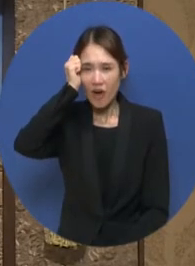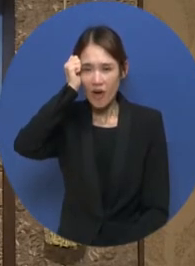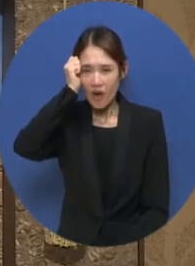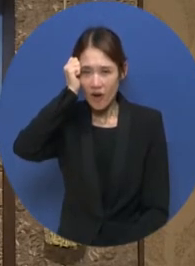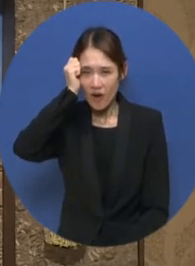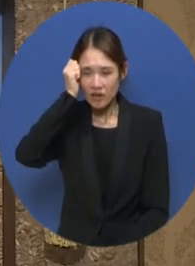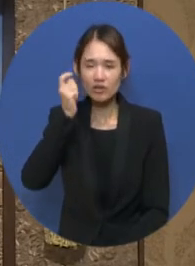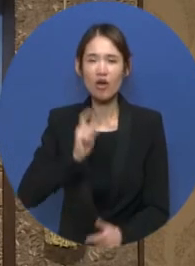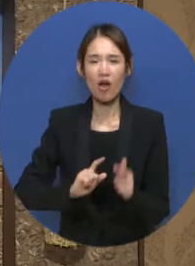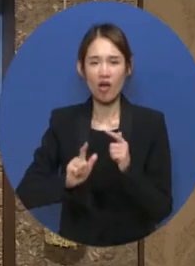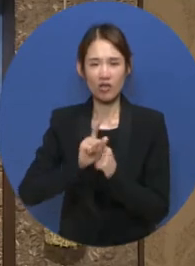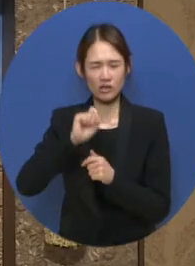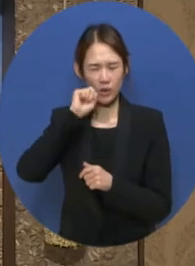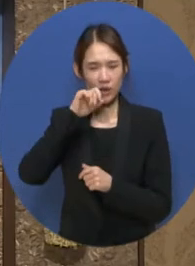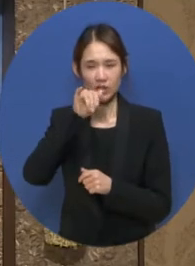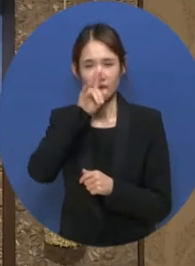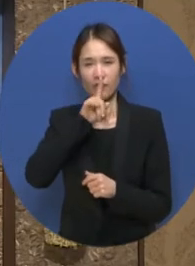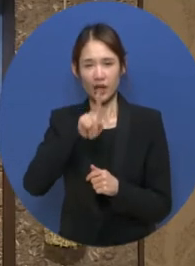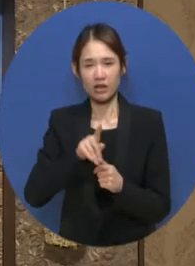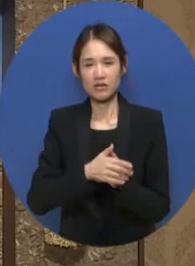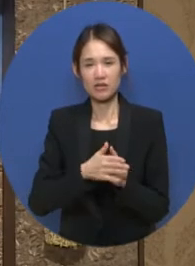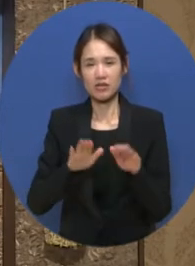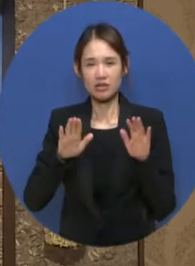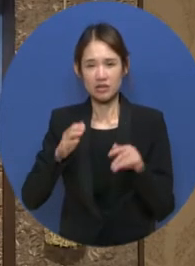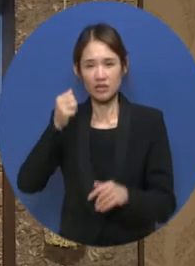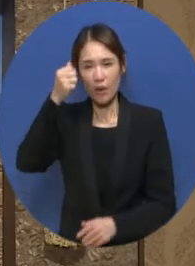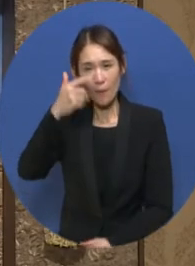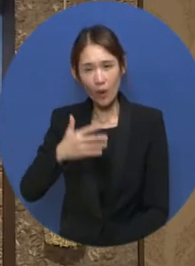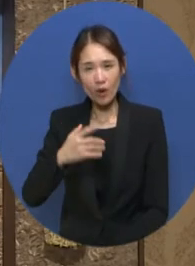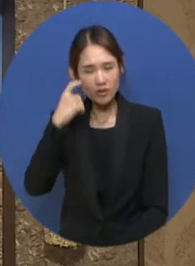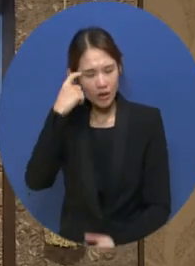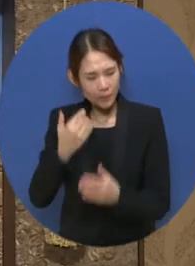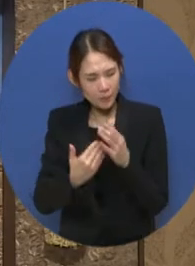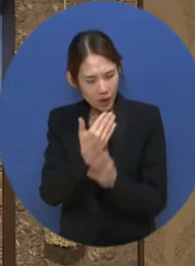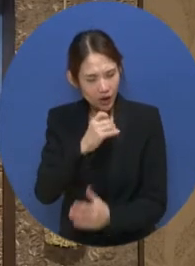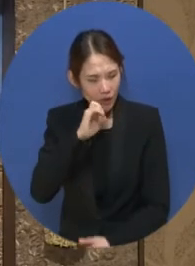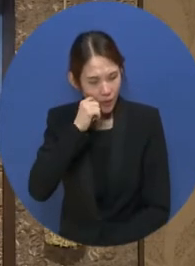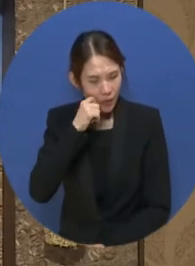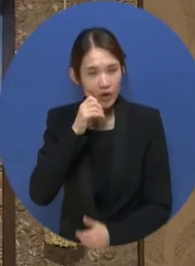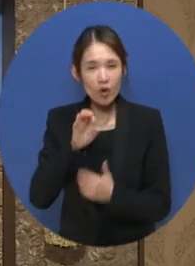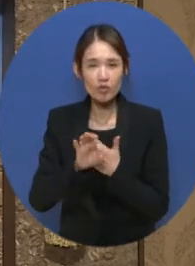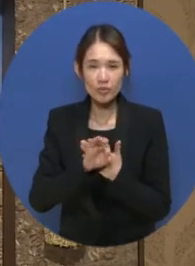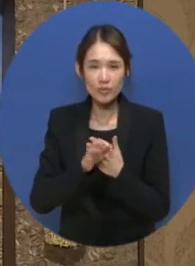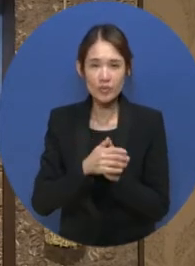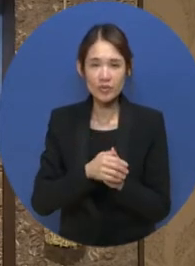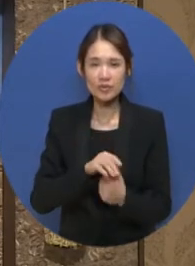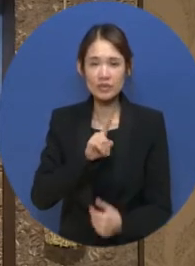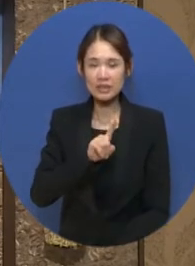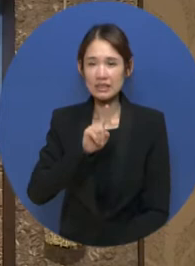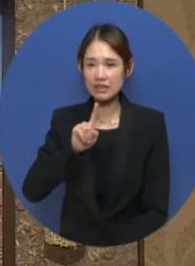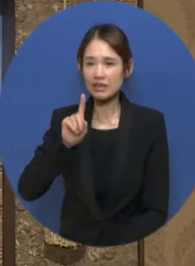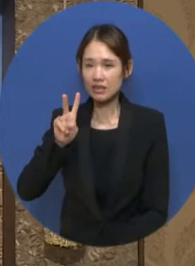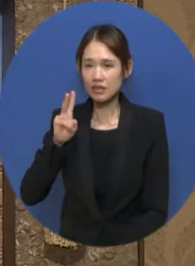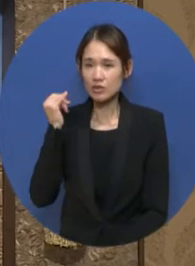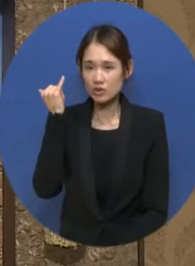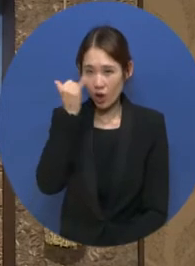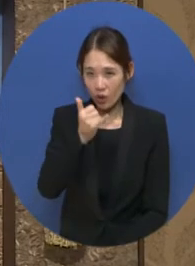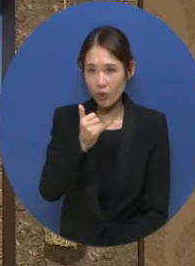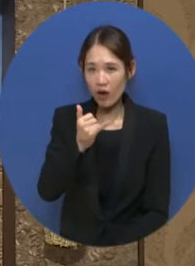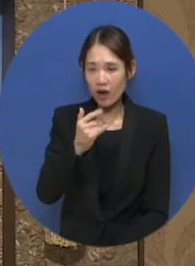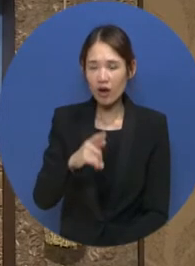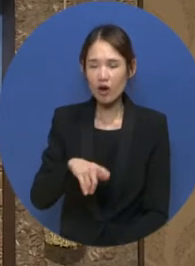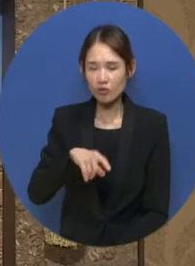어려움이 조금 있다는 얘기도 하시고 계시고요 그래서 이게 번호가 생각나지 않으시면 1 이미 로 아 이제